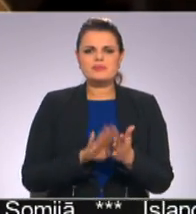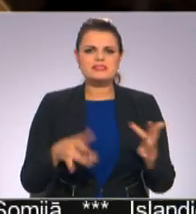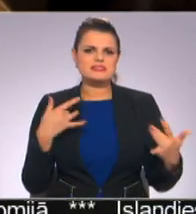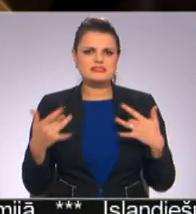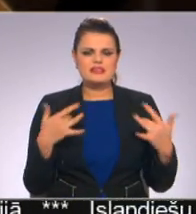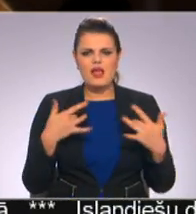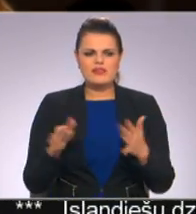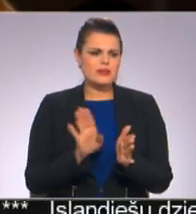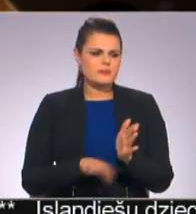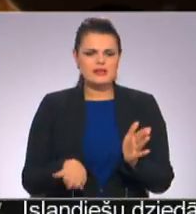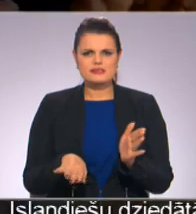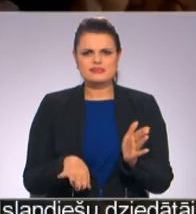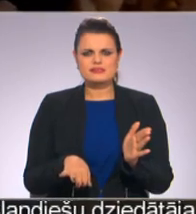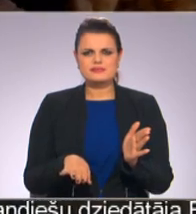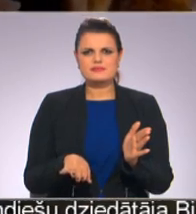teātra,